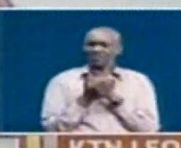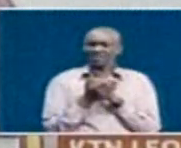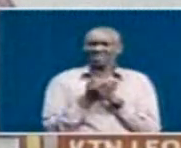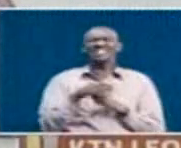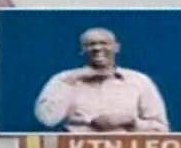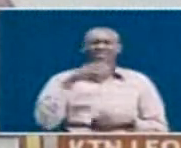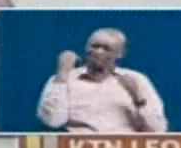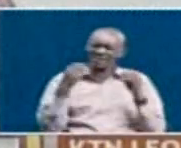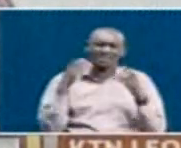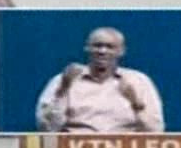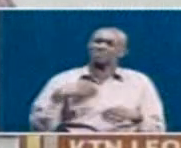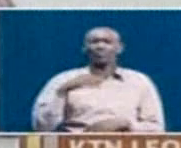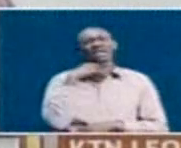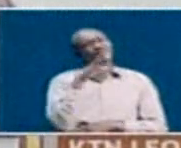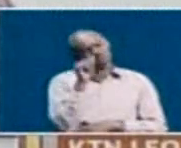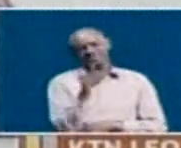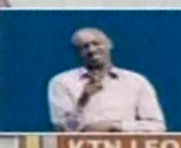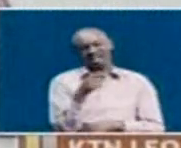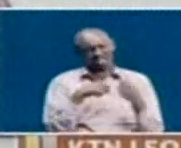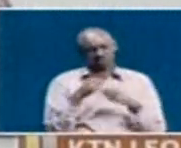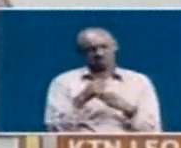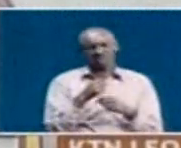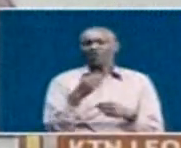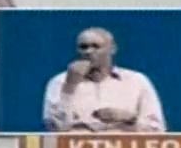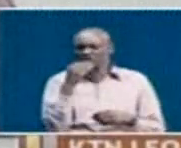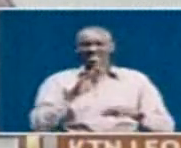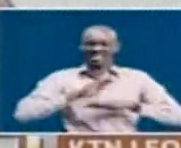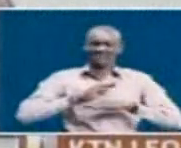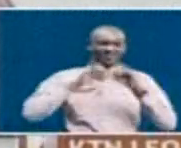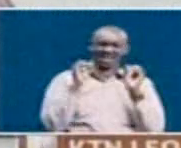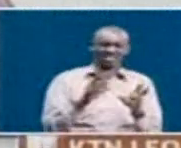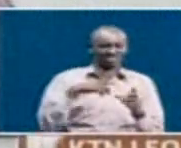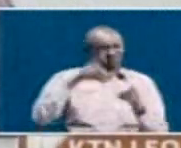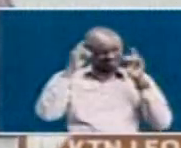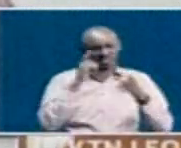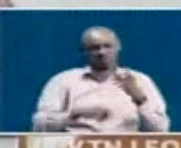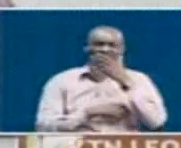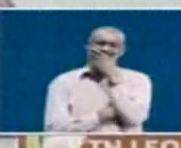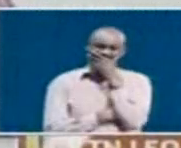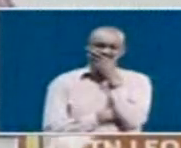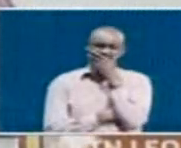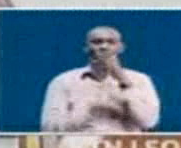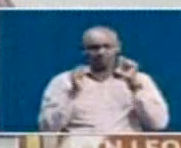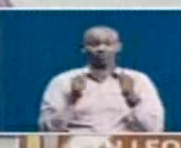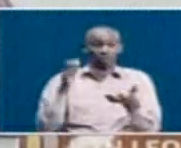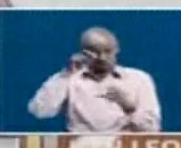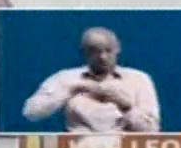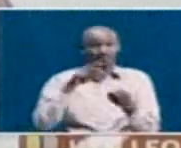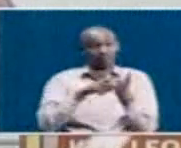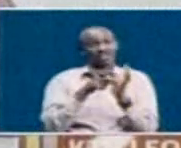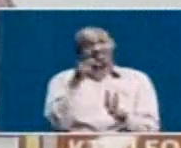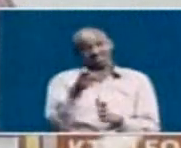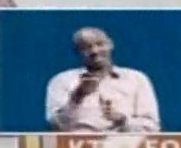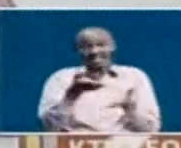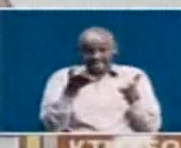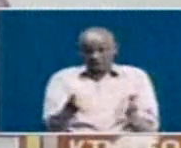deaths and sorrow but also to food insecurity, and they decided to join the pastoral field schools, and